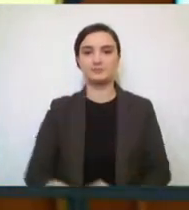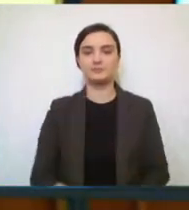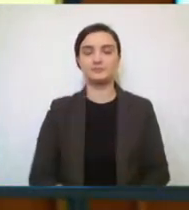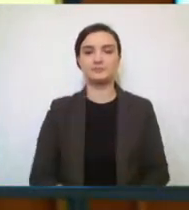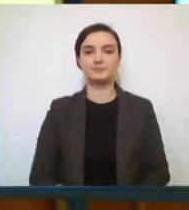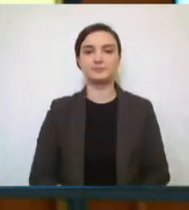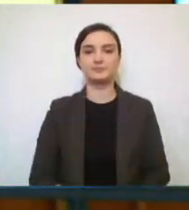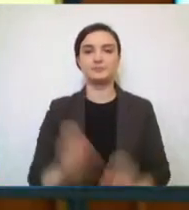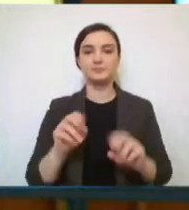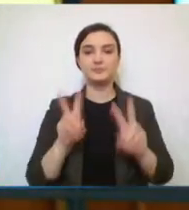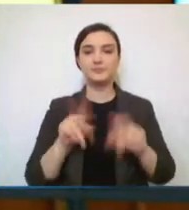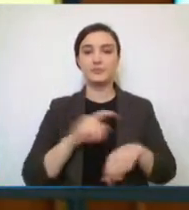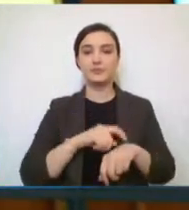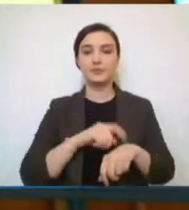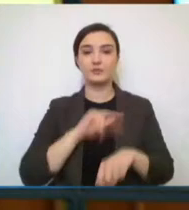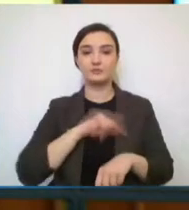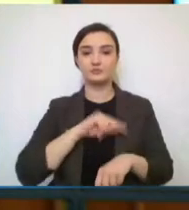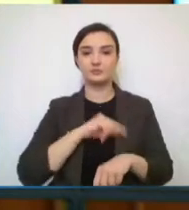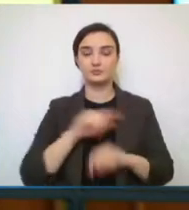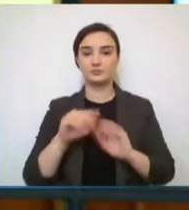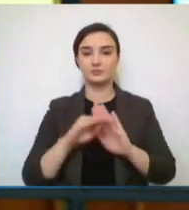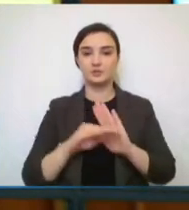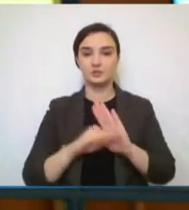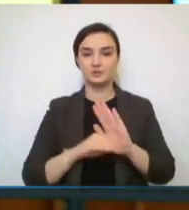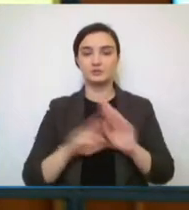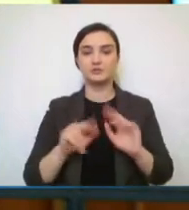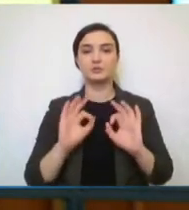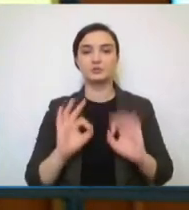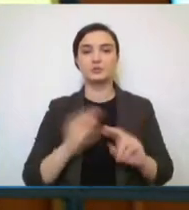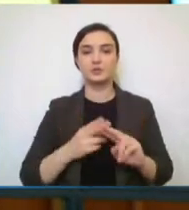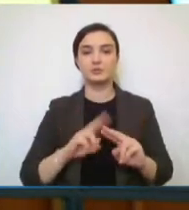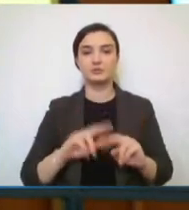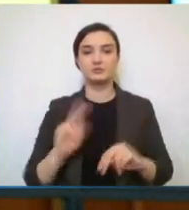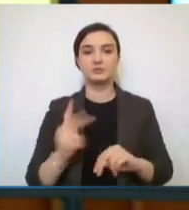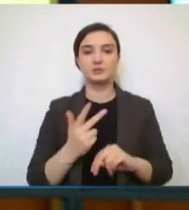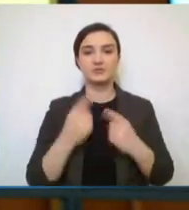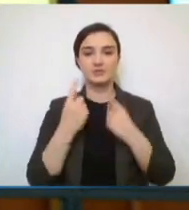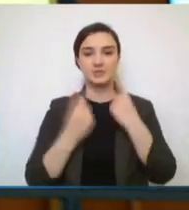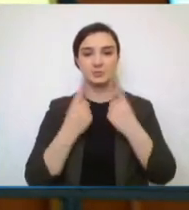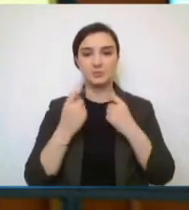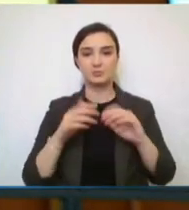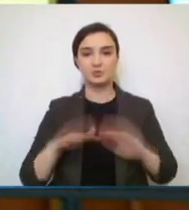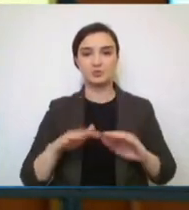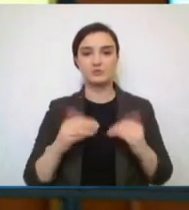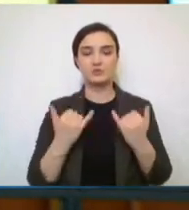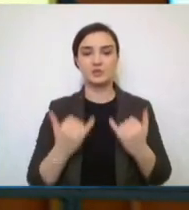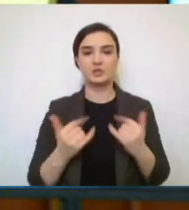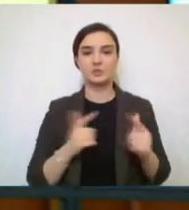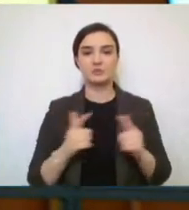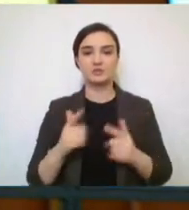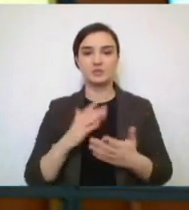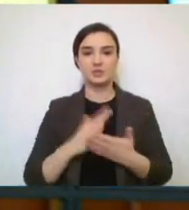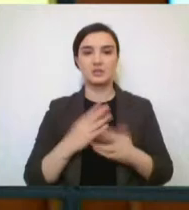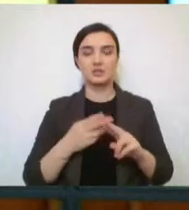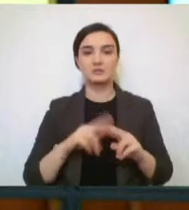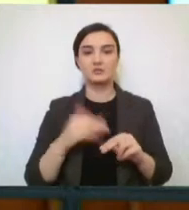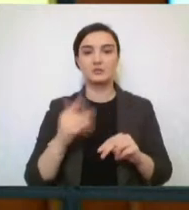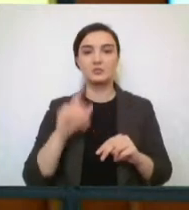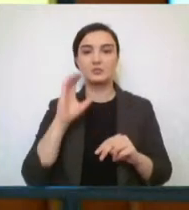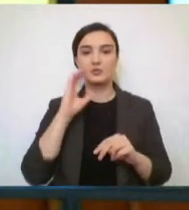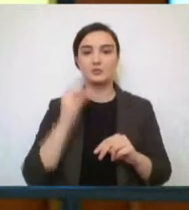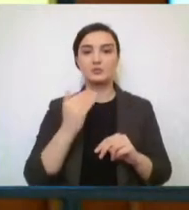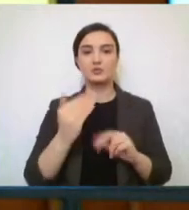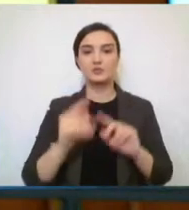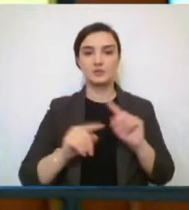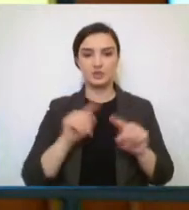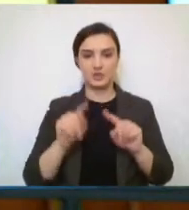მუშაობს გადაცემა და არხი და სწორედ ამიტომ სამივე საინფორმაციო სივრცე ახლა მზად არის იმისათვის, რომ მოისმინოს თქვენი შეკითხვები.